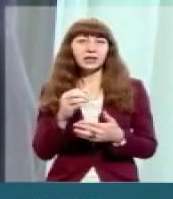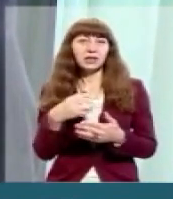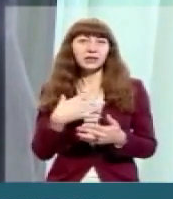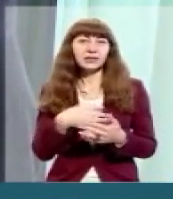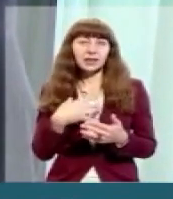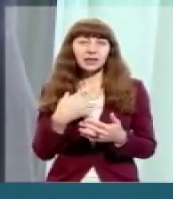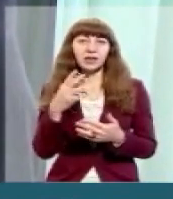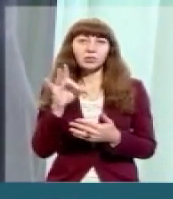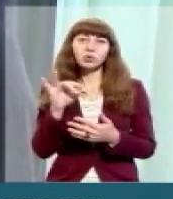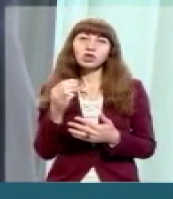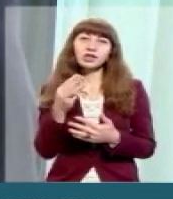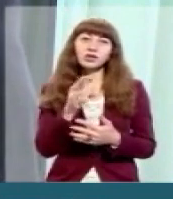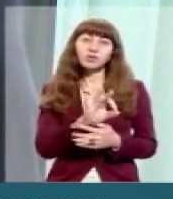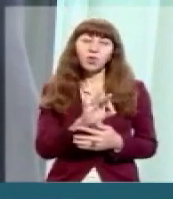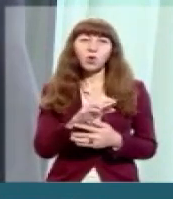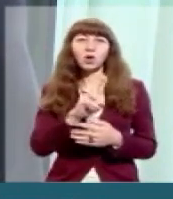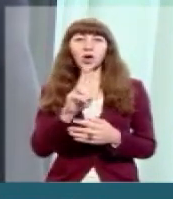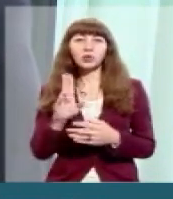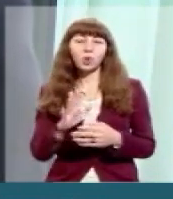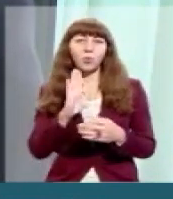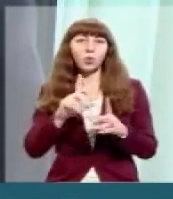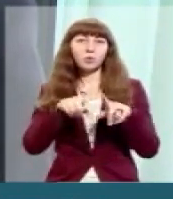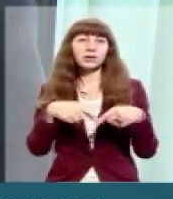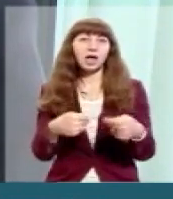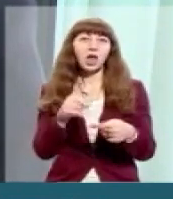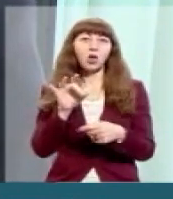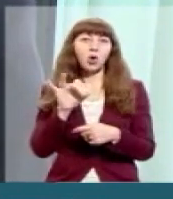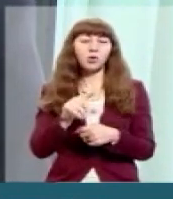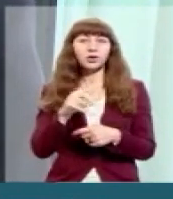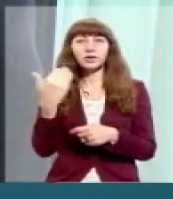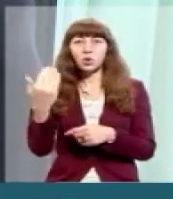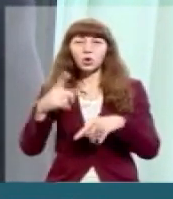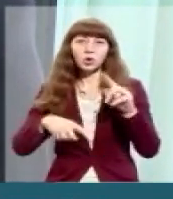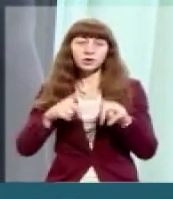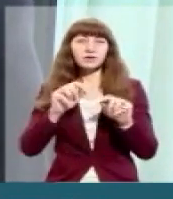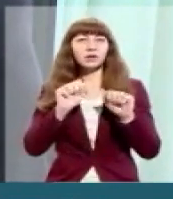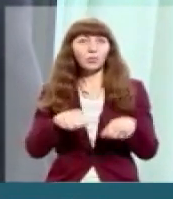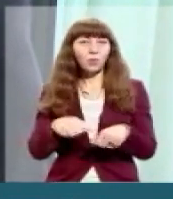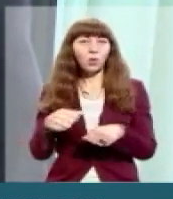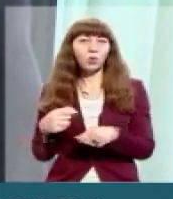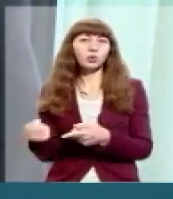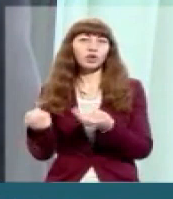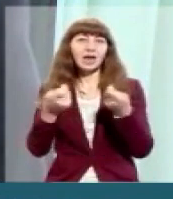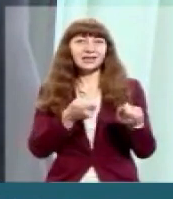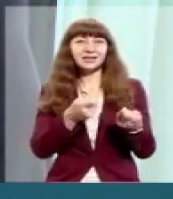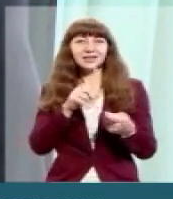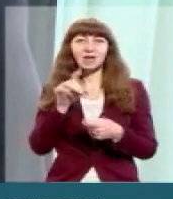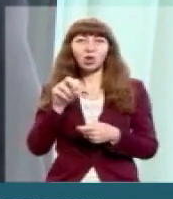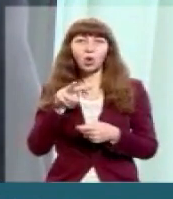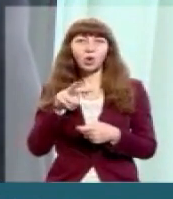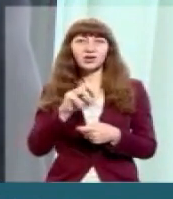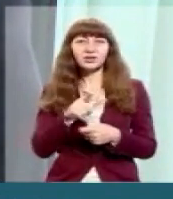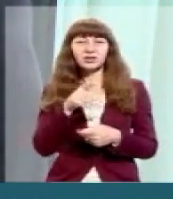мүлкін несие алушыға кепіл ретінде ұсынуға болады. Қазір бұл несиені алуға ынта танытушылардан жалпы құны 454 миллион теңге